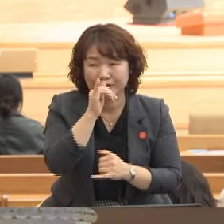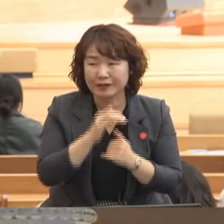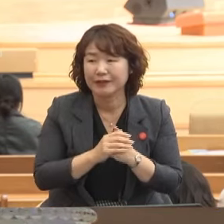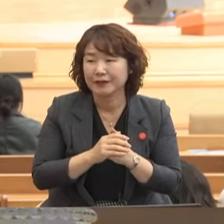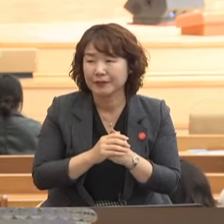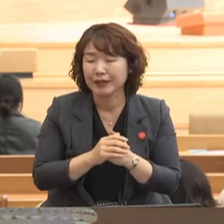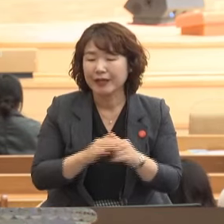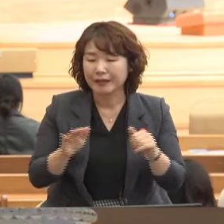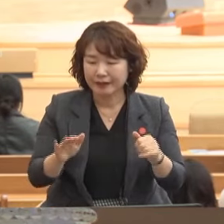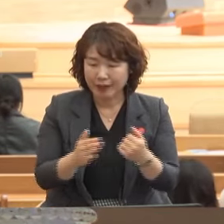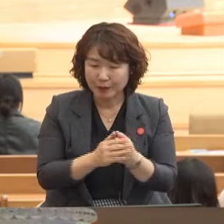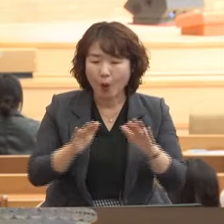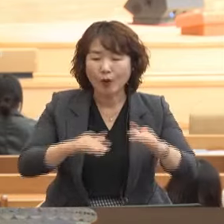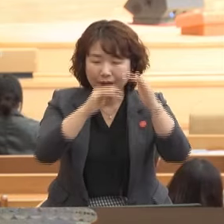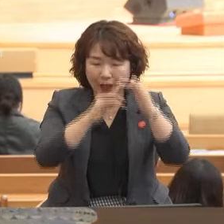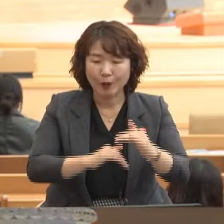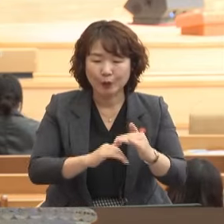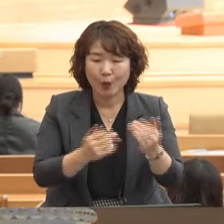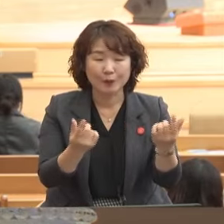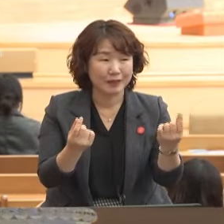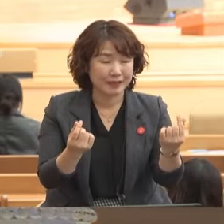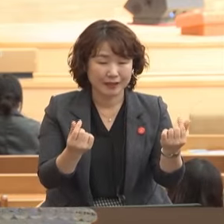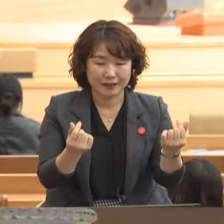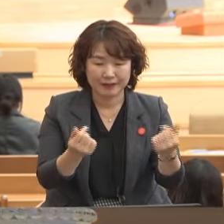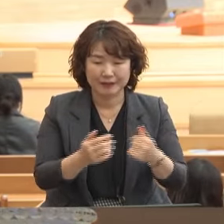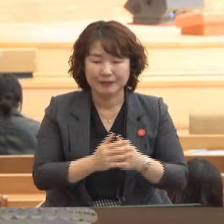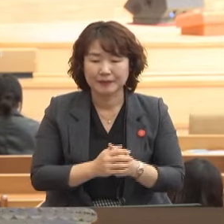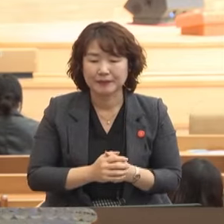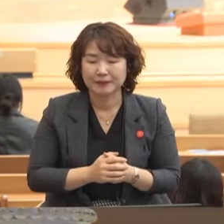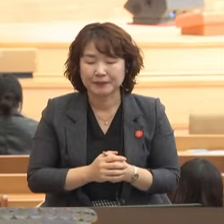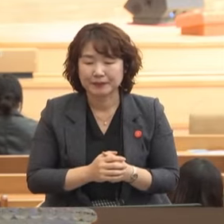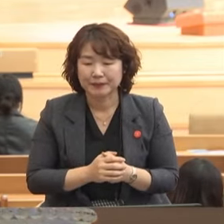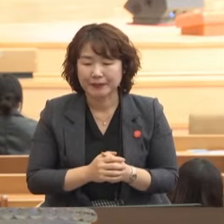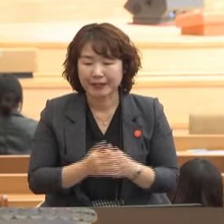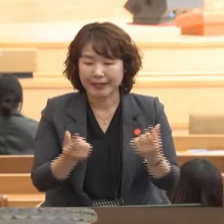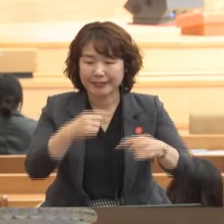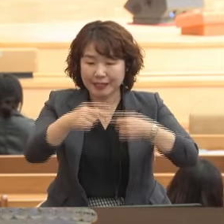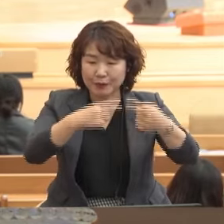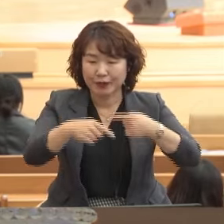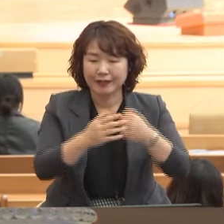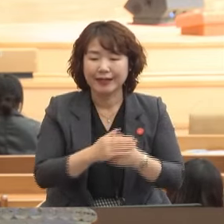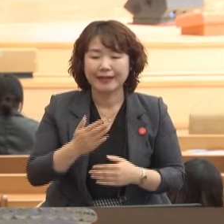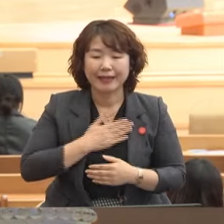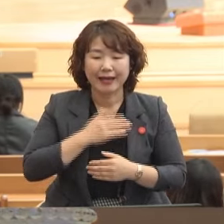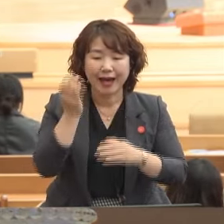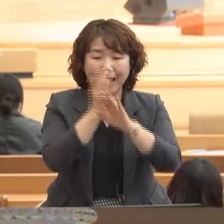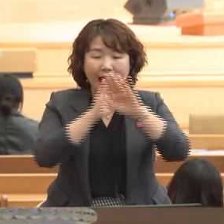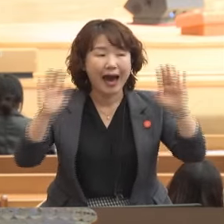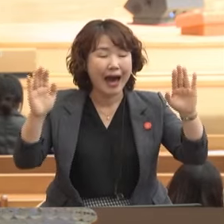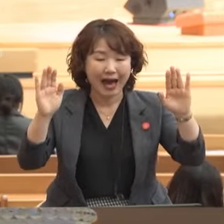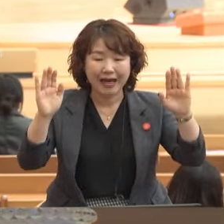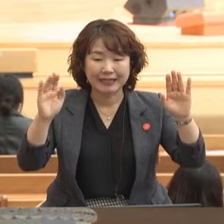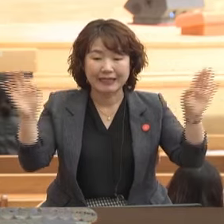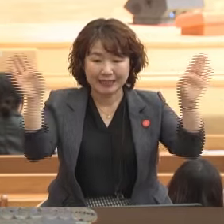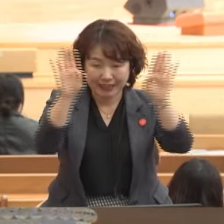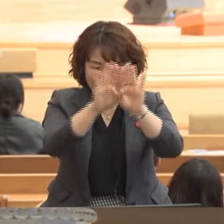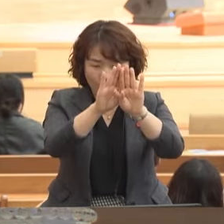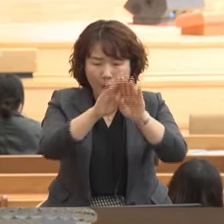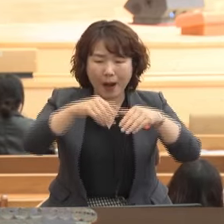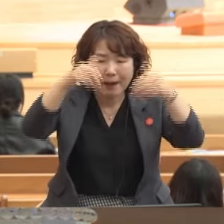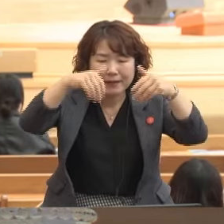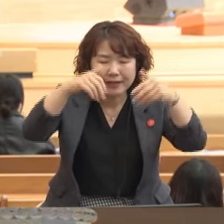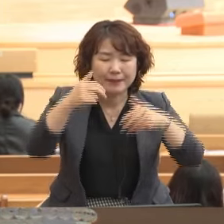본문도 별반 상황이 다르지 않아요? 자, 보세요. 상황을 보세요. 같이 읽을까요? 시작. 혹 내가 하늘을